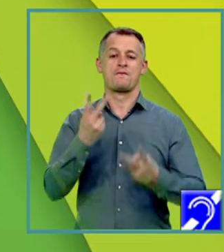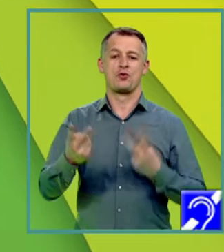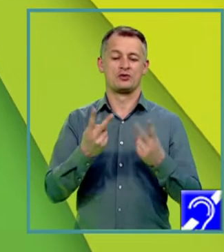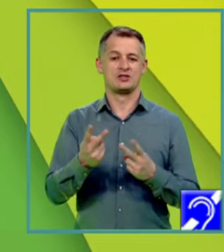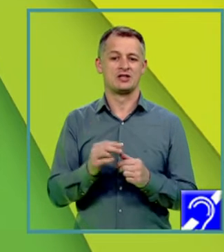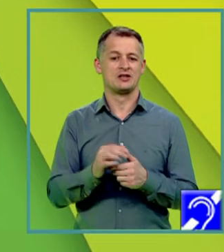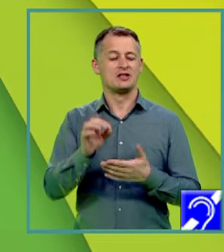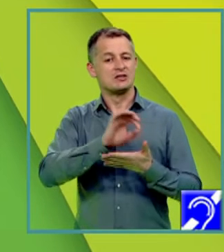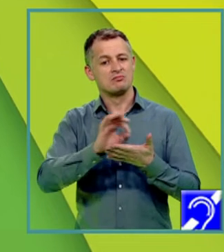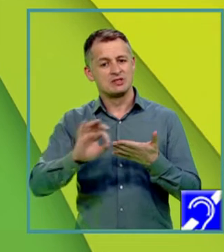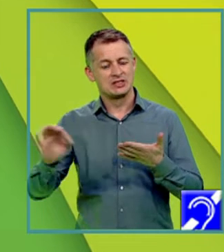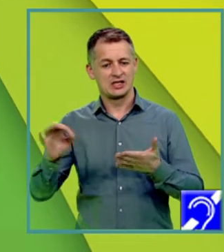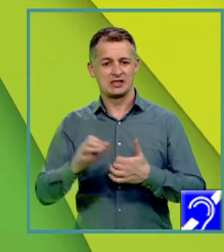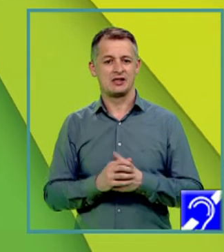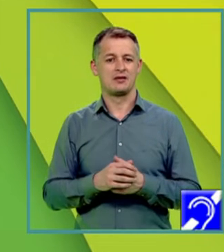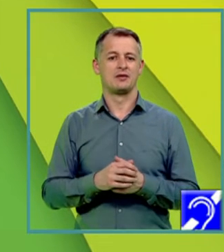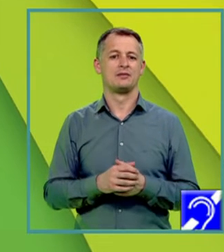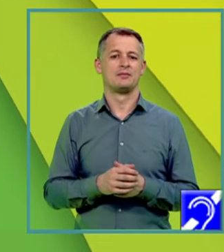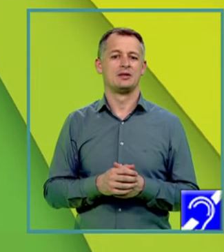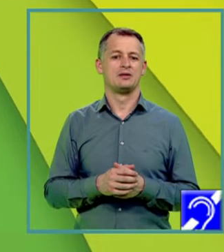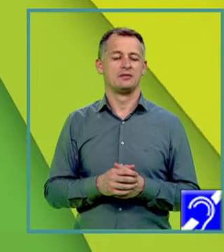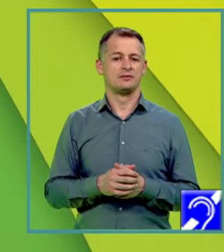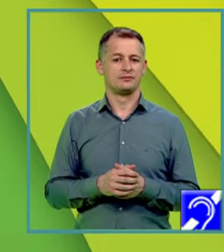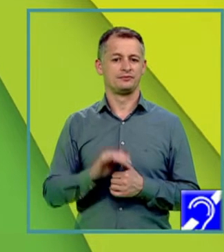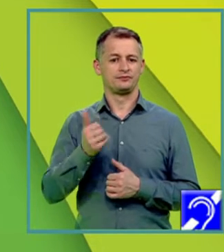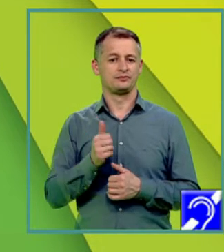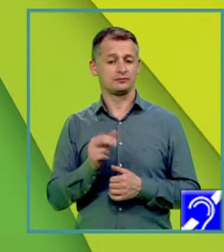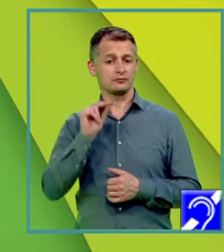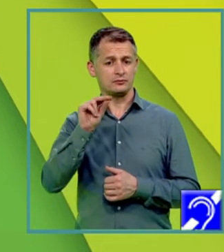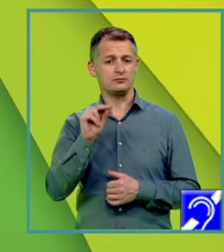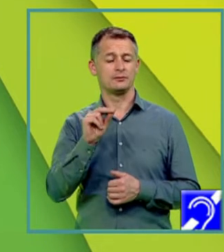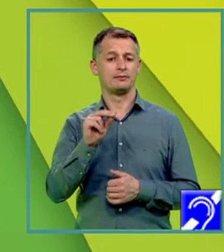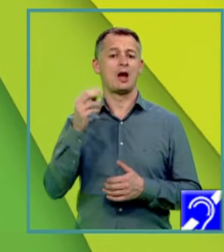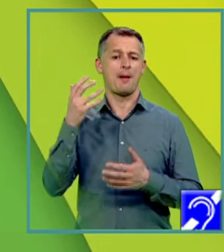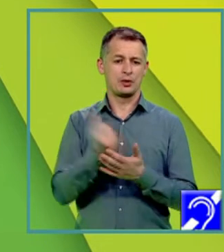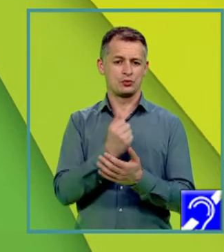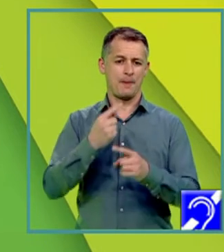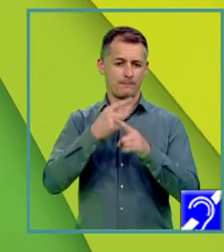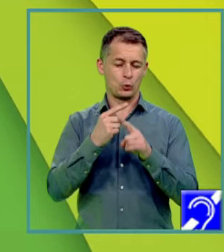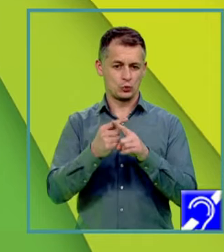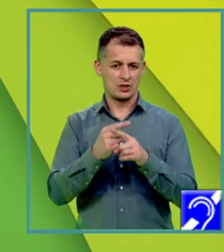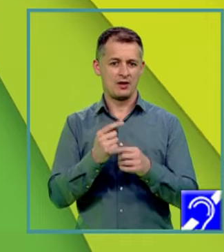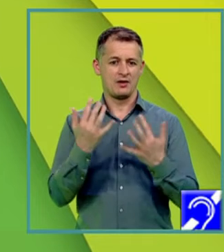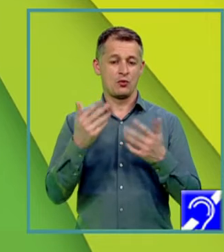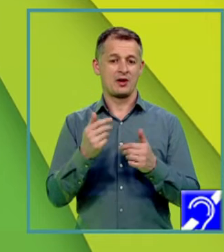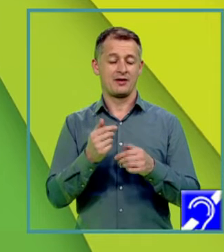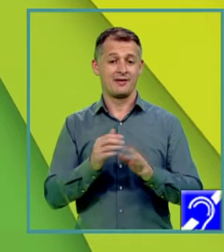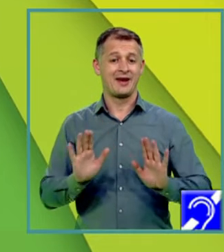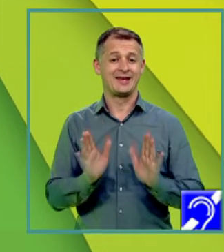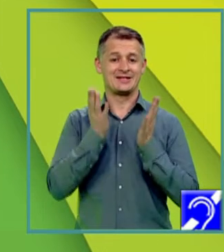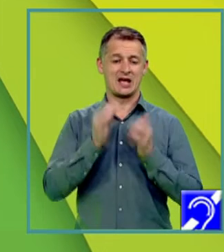instrucțiunea scrie pe Slash A deci în pe am reținut produsul valorilor inițiale pentru